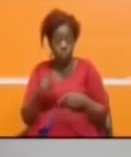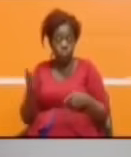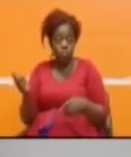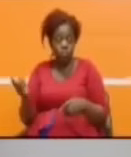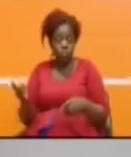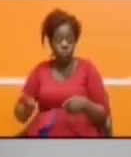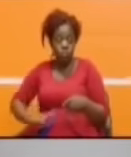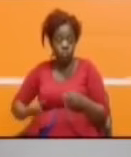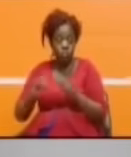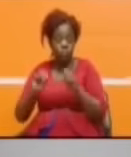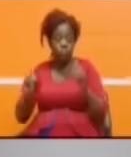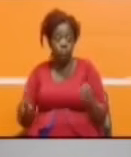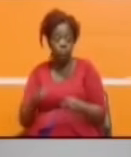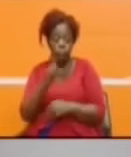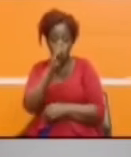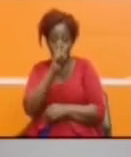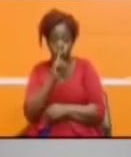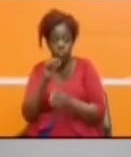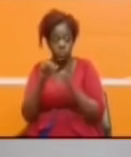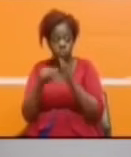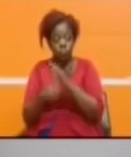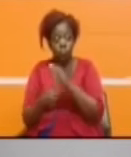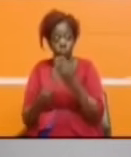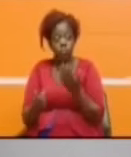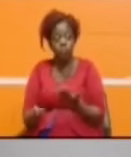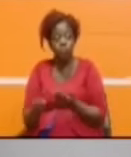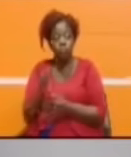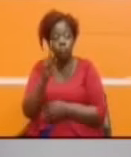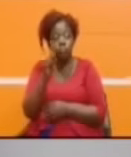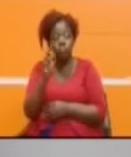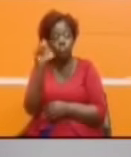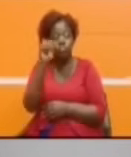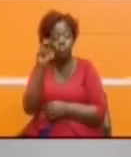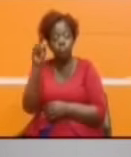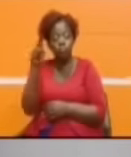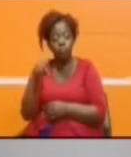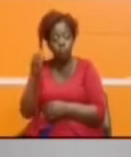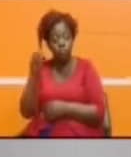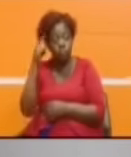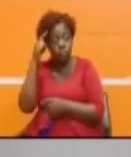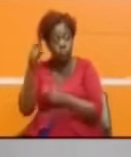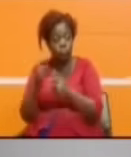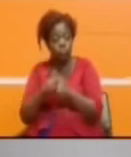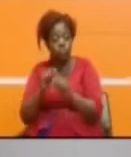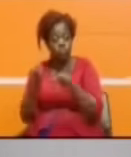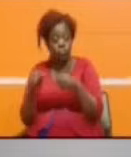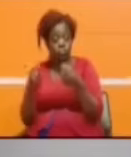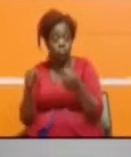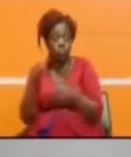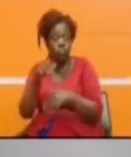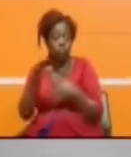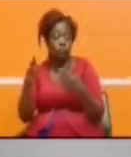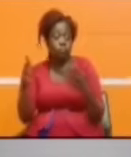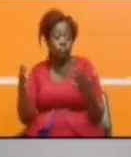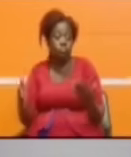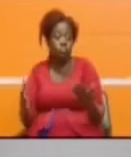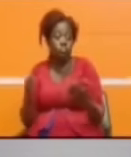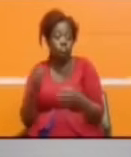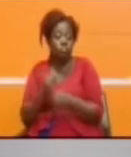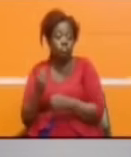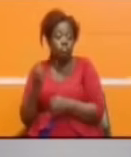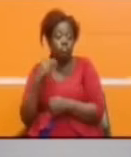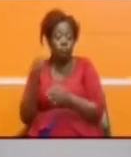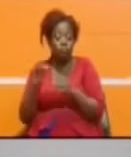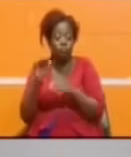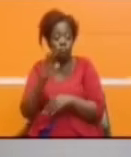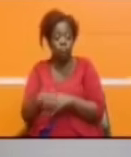tegumatira tusirise ensonga za Maulana for so long nishubira togenda teka muganda waffe wansi just because